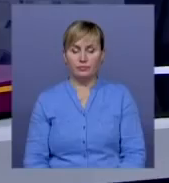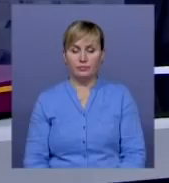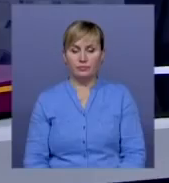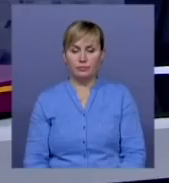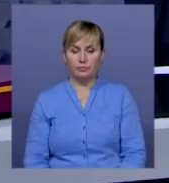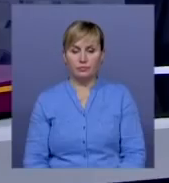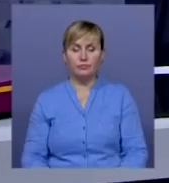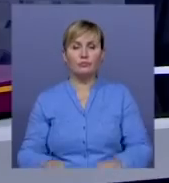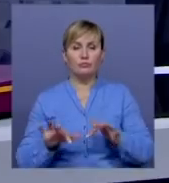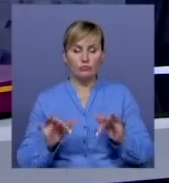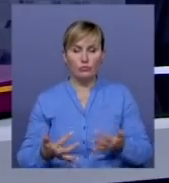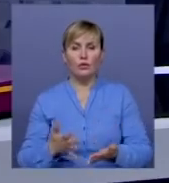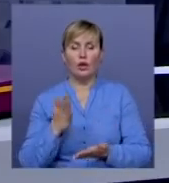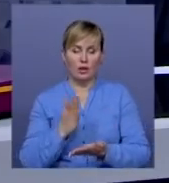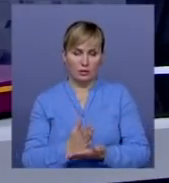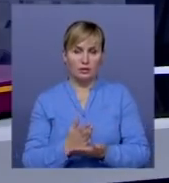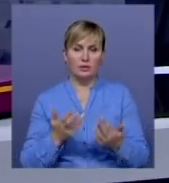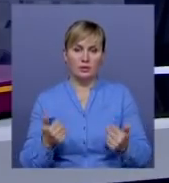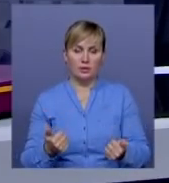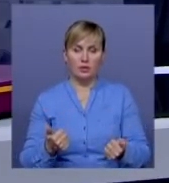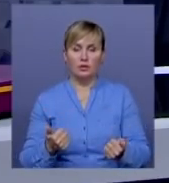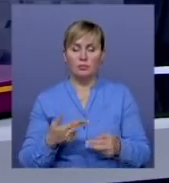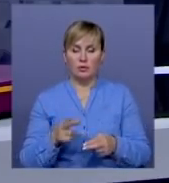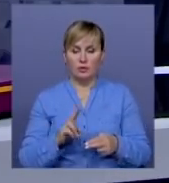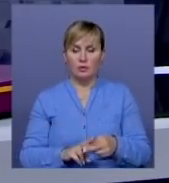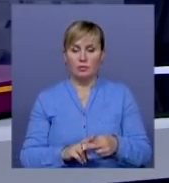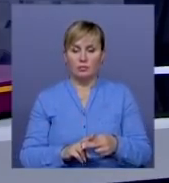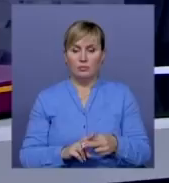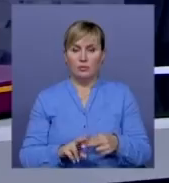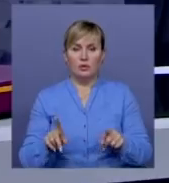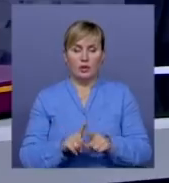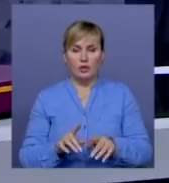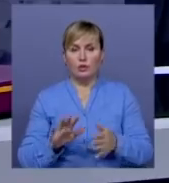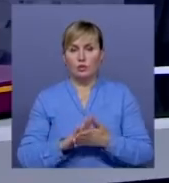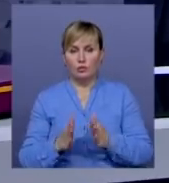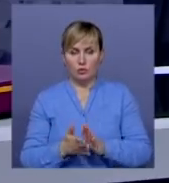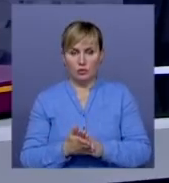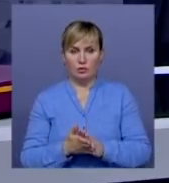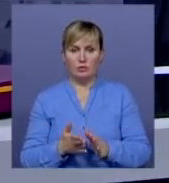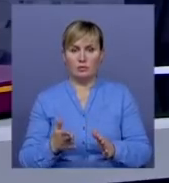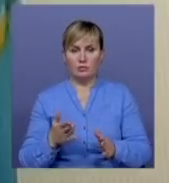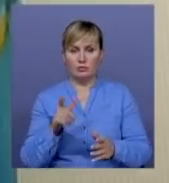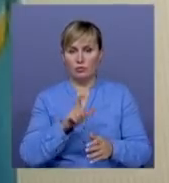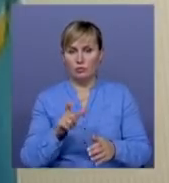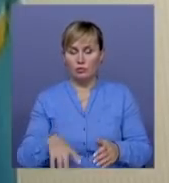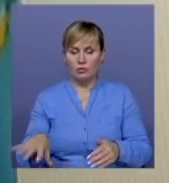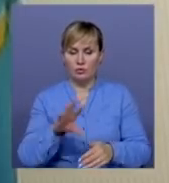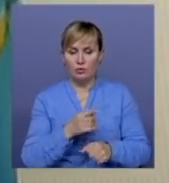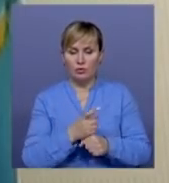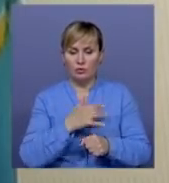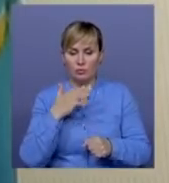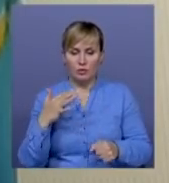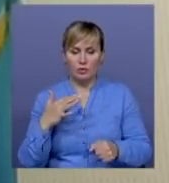Усталость имеется, потому что именно при таких ситуациях, конечно, и среди сотрудников, и